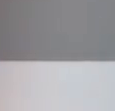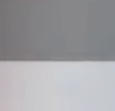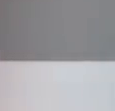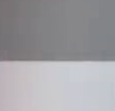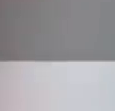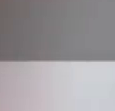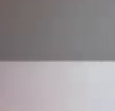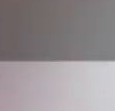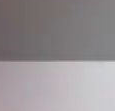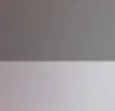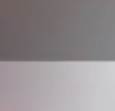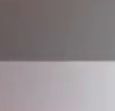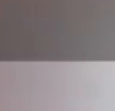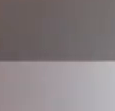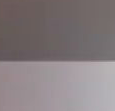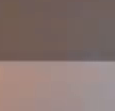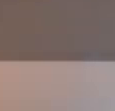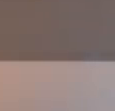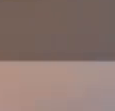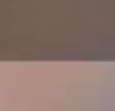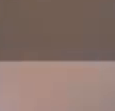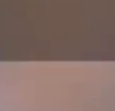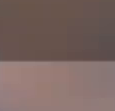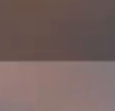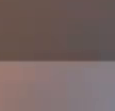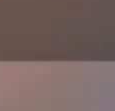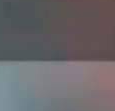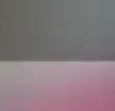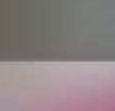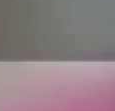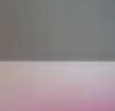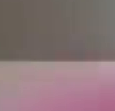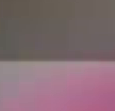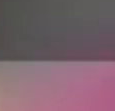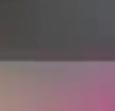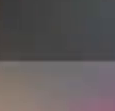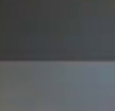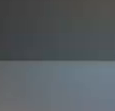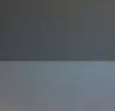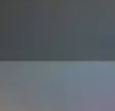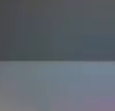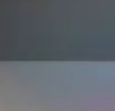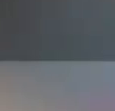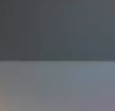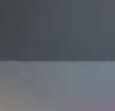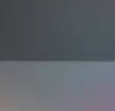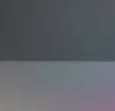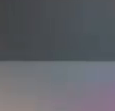sa inyo para po pambili ng higaan namin kasi po nakahiga lang po kami sa sahig